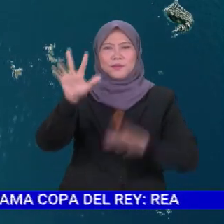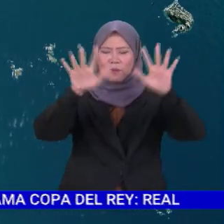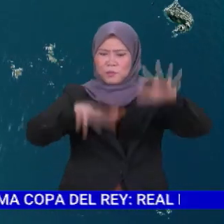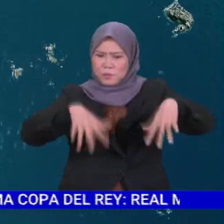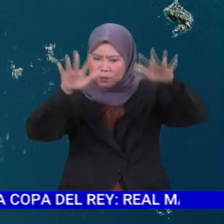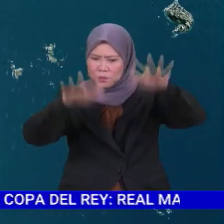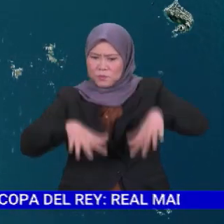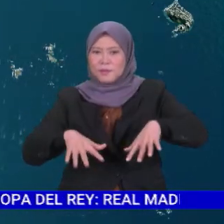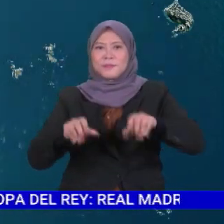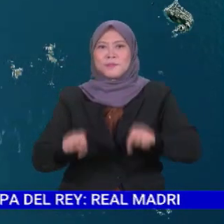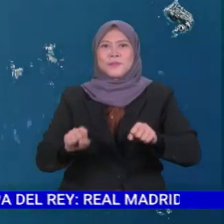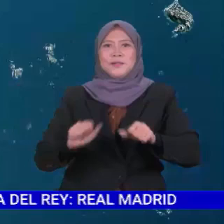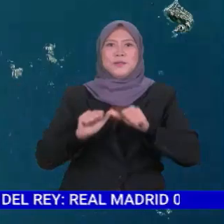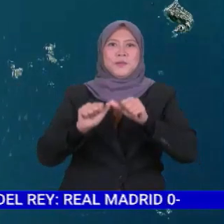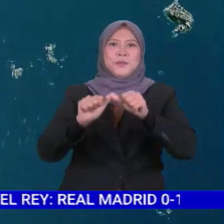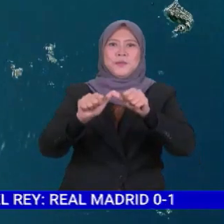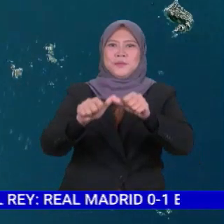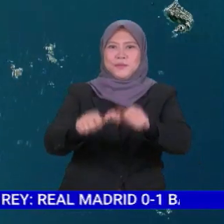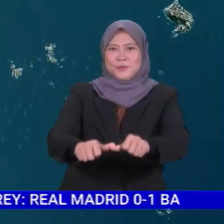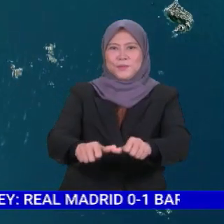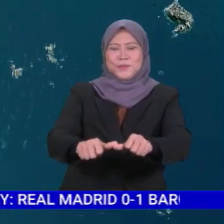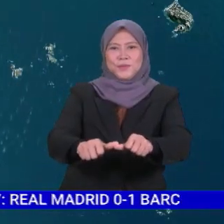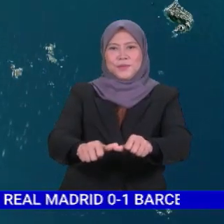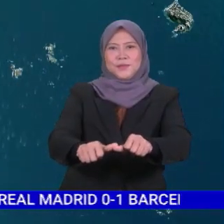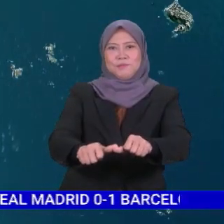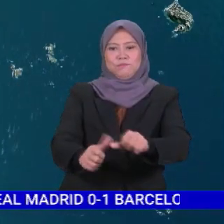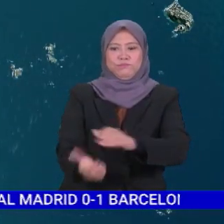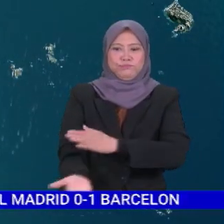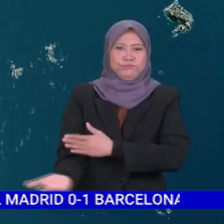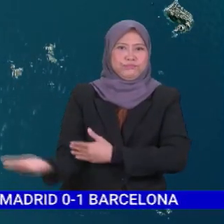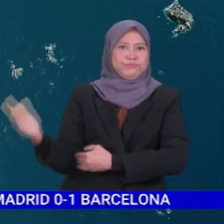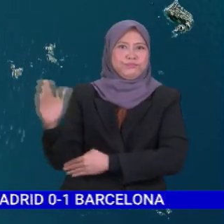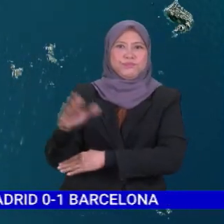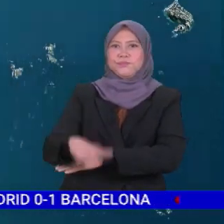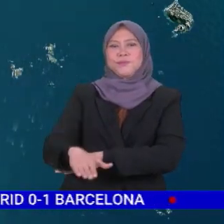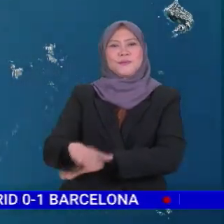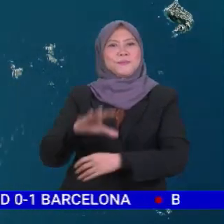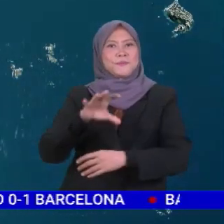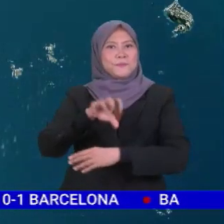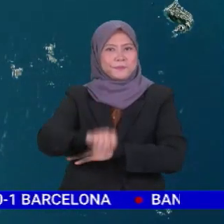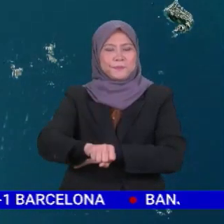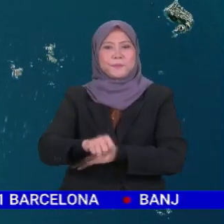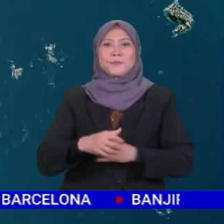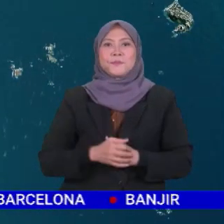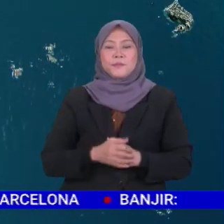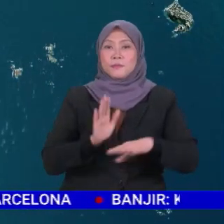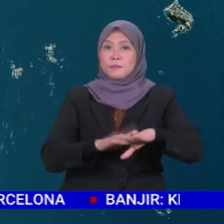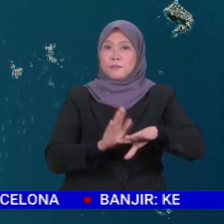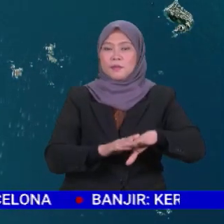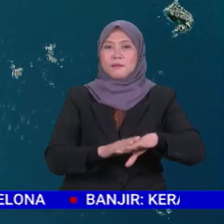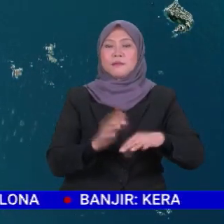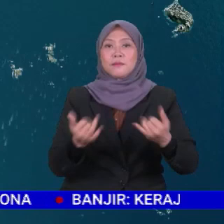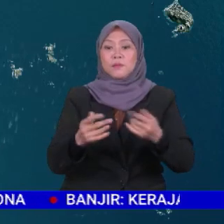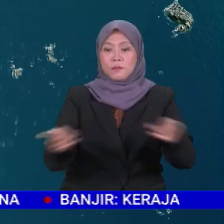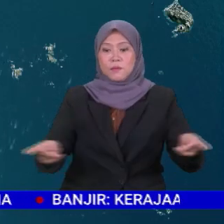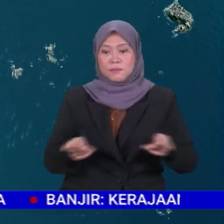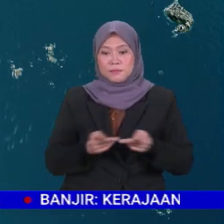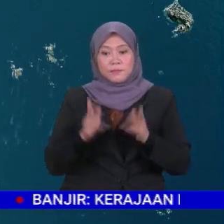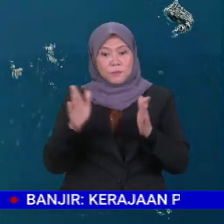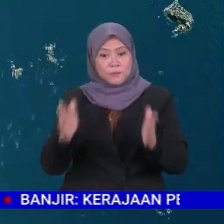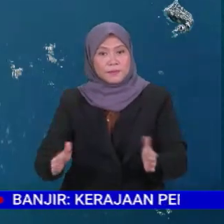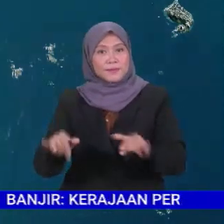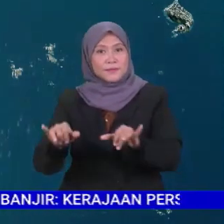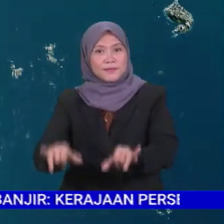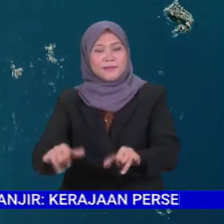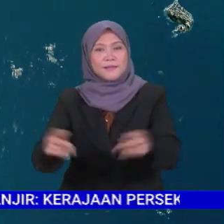dijangka masih lagi mampu untuk berterusan sepanjang tempoh amaran. Oleh itu, orang ramai di sekitar kawasan-kawasan terbabit khususnya bagi mereka yang